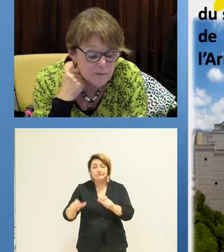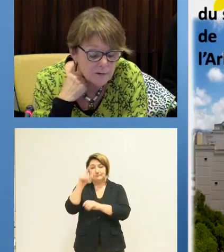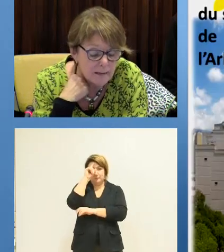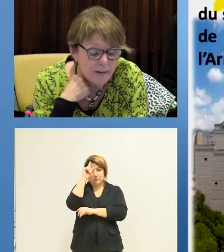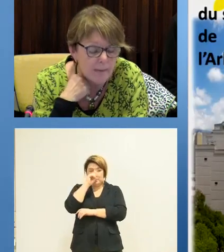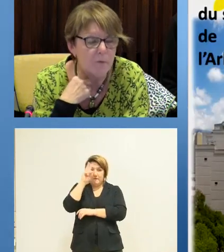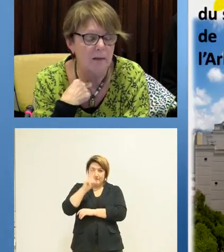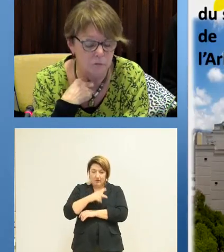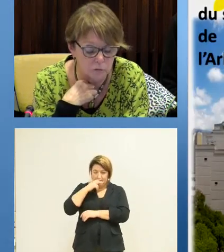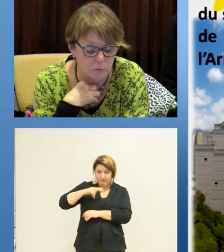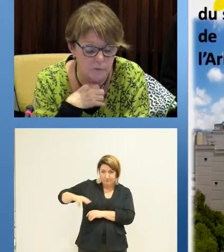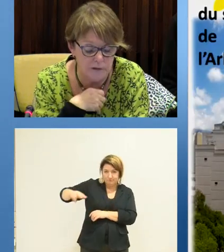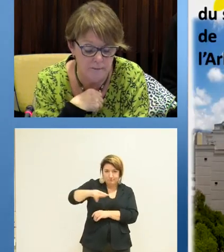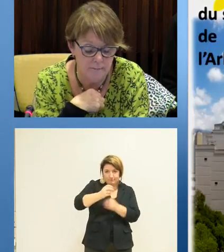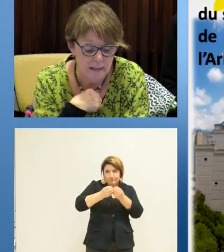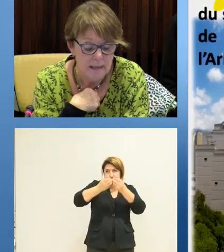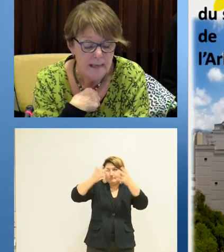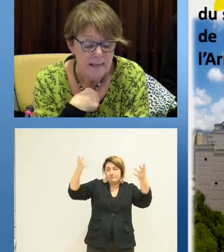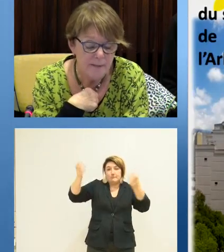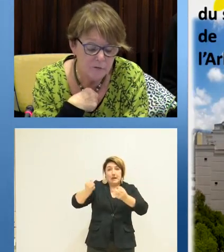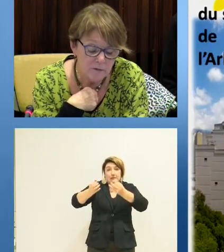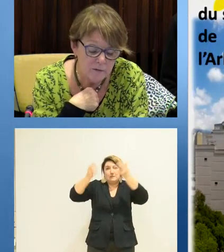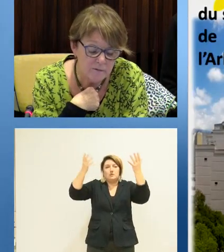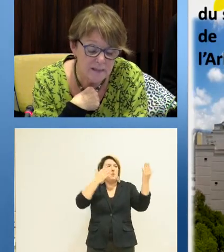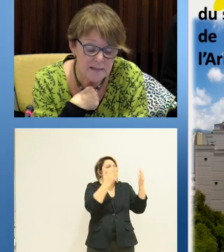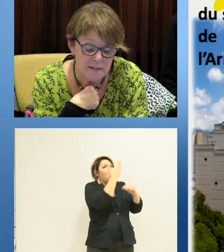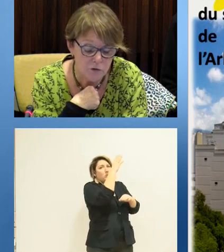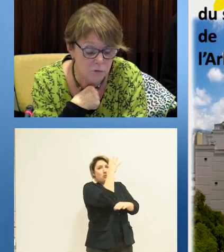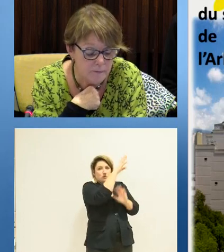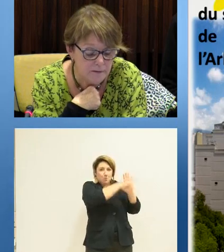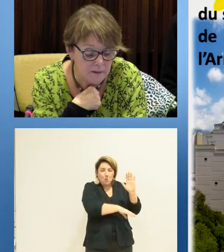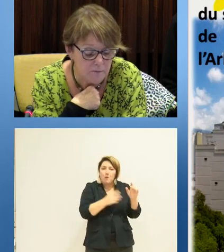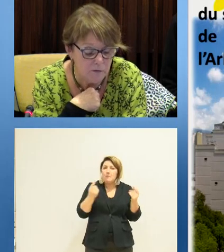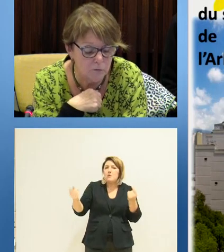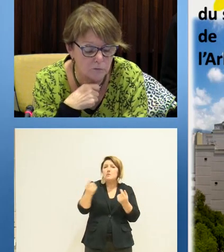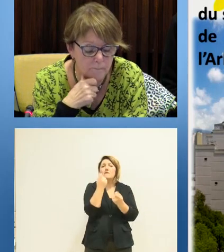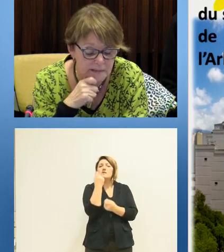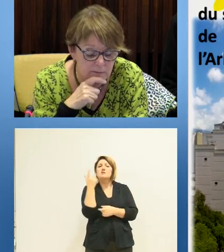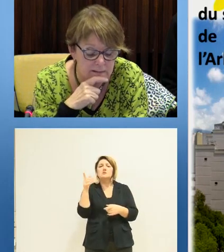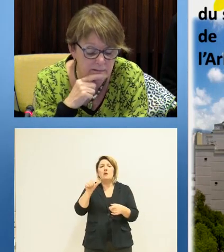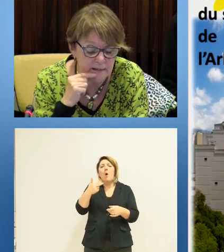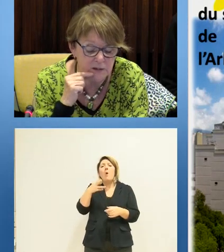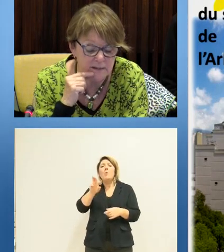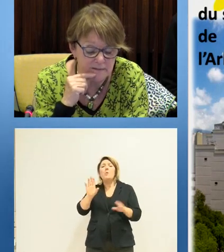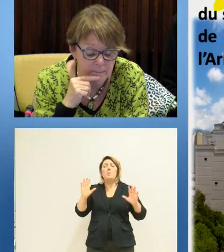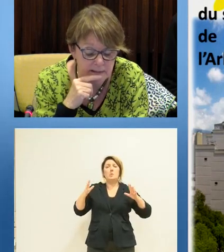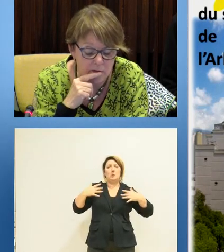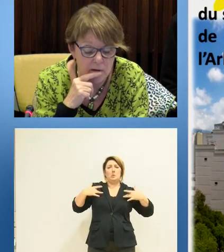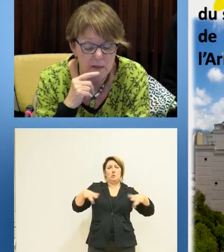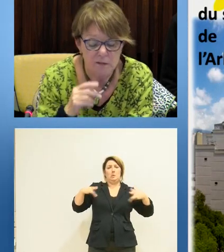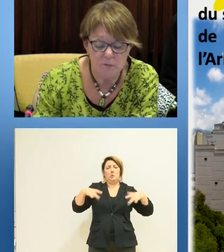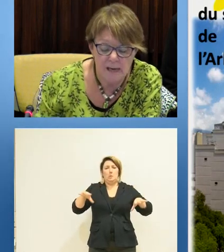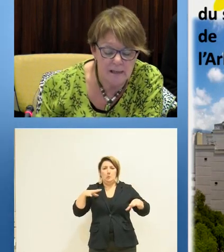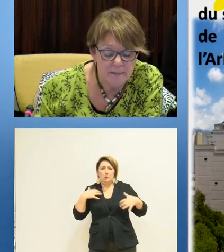projet est exceptionnel par rapport à d'autres projets les partenaires financiers siégeant au comité d'engagement de l'anru n'ont pas souhaité s'engager dès à présent